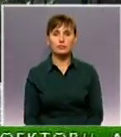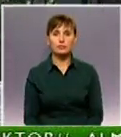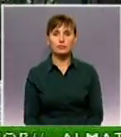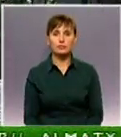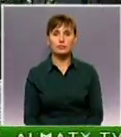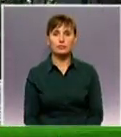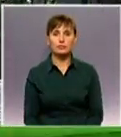Алмааты